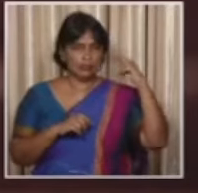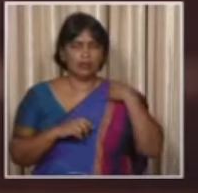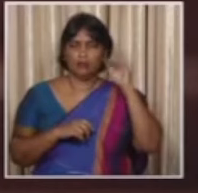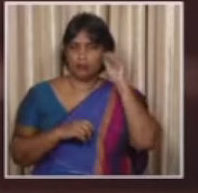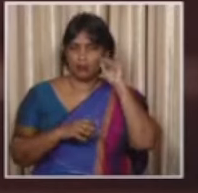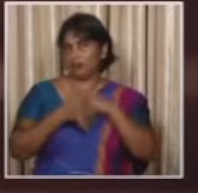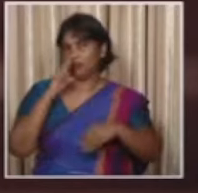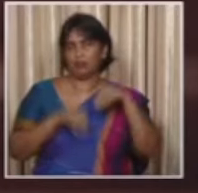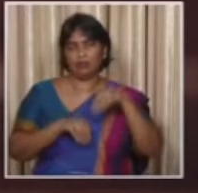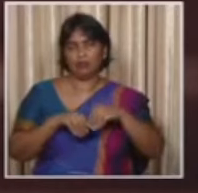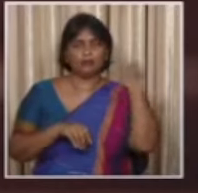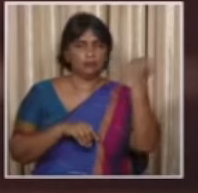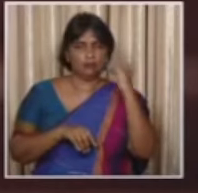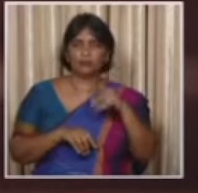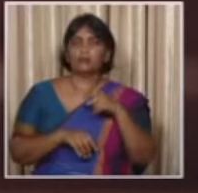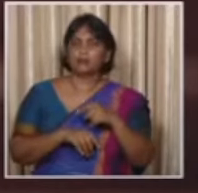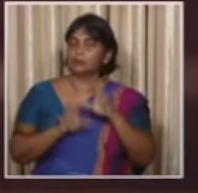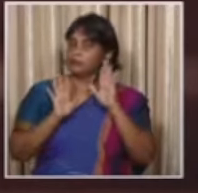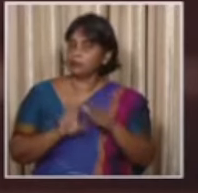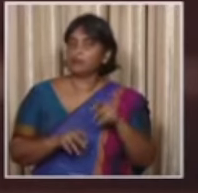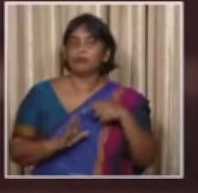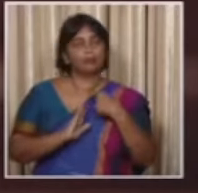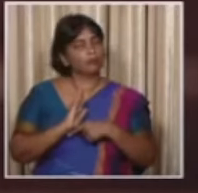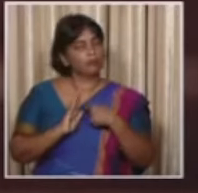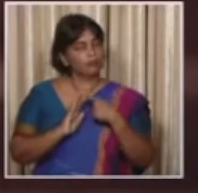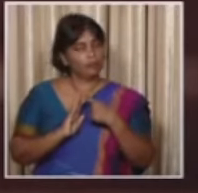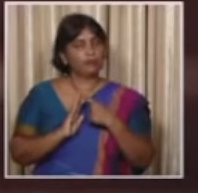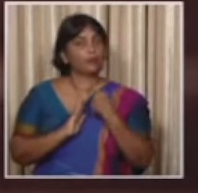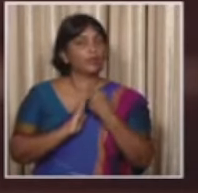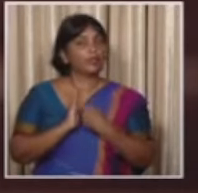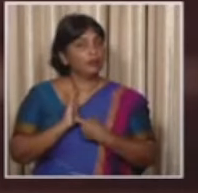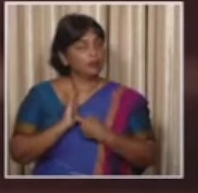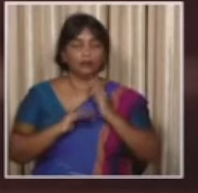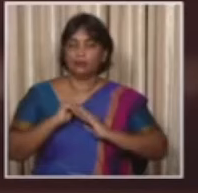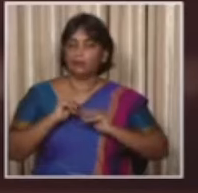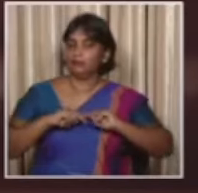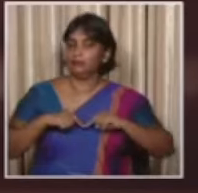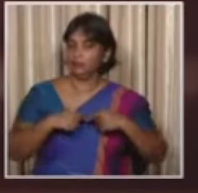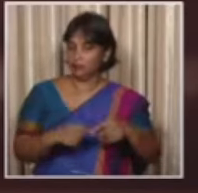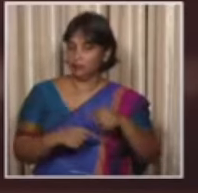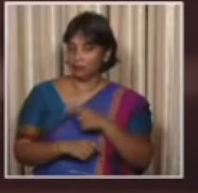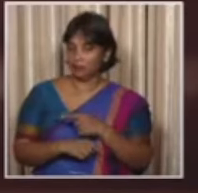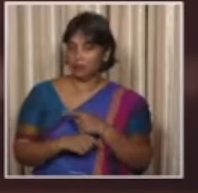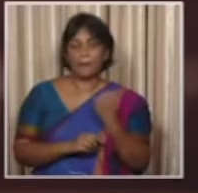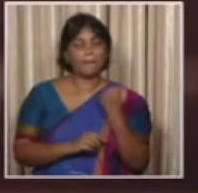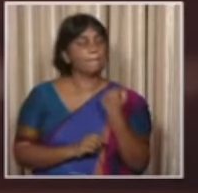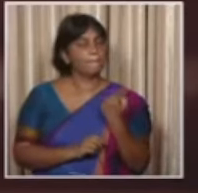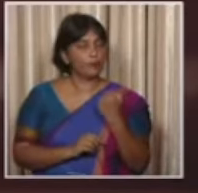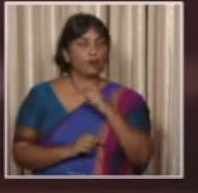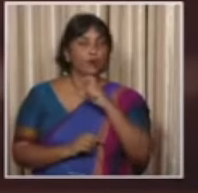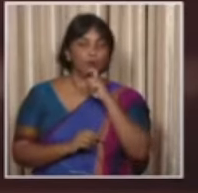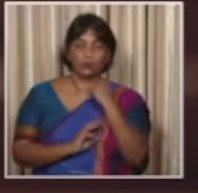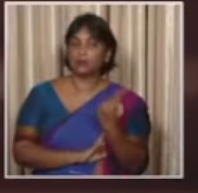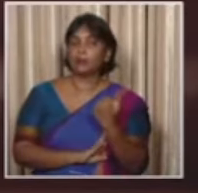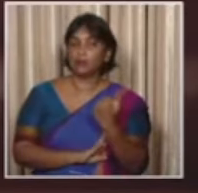මේවා නම් දේශපාලන වේදිකාවේ කියන කතා. හැබැයි රටේ නීතිය ක්‍රියාත්මක කිරීමේ බලය, අධිකරණ